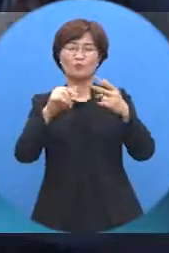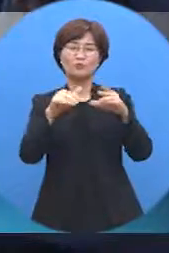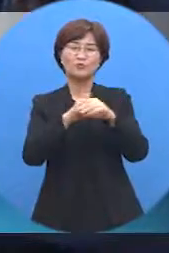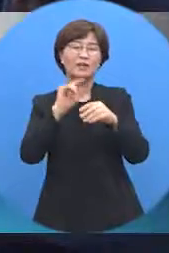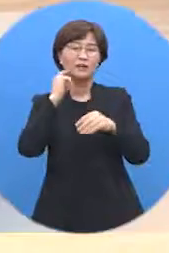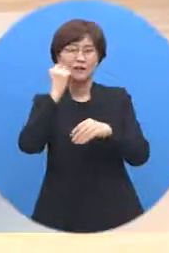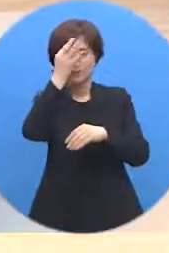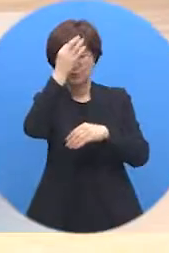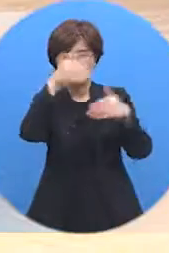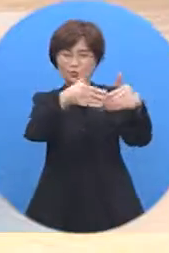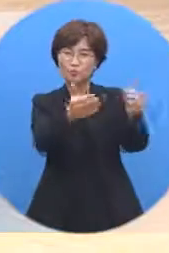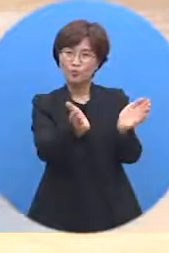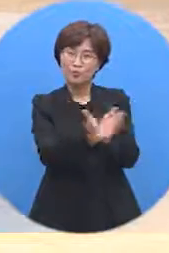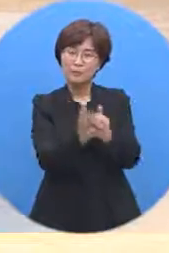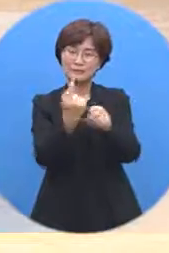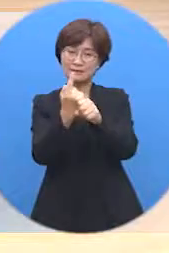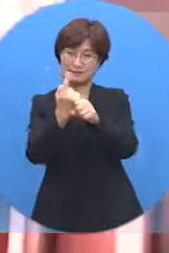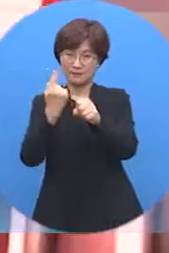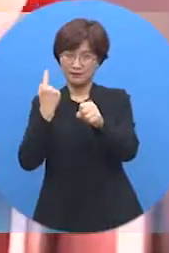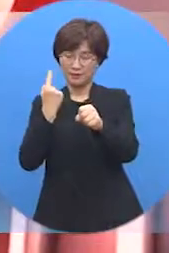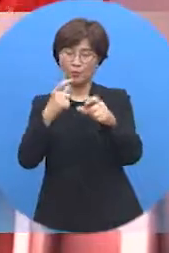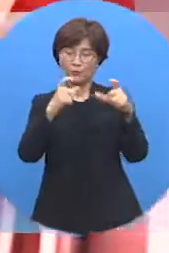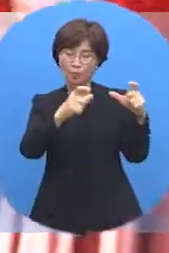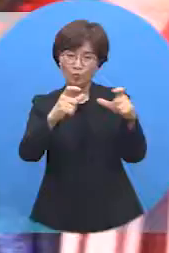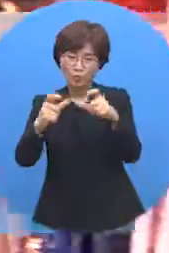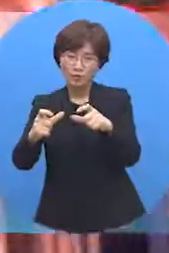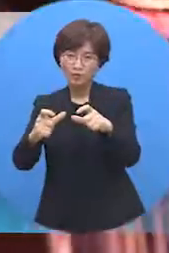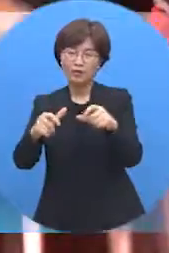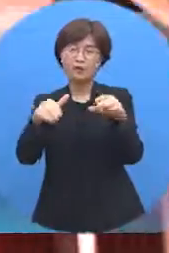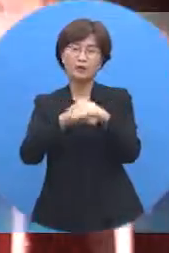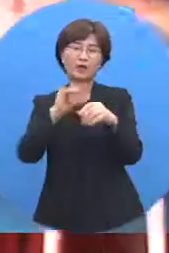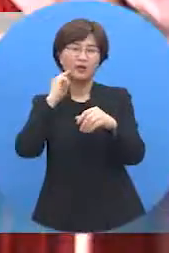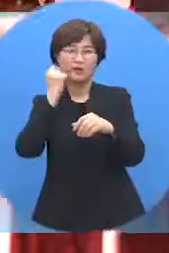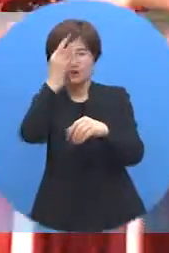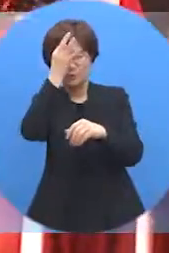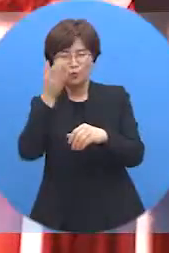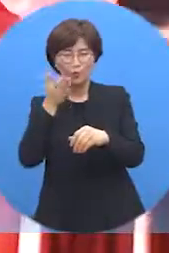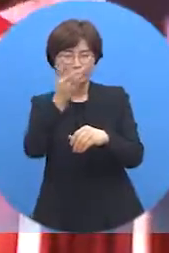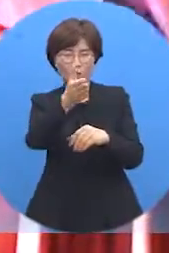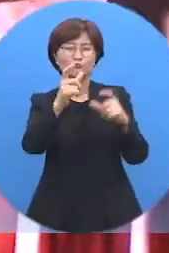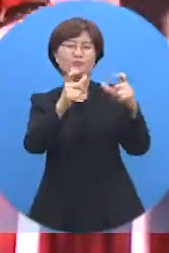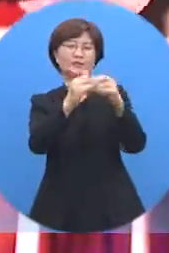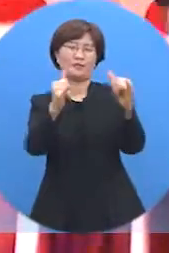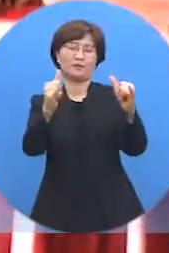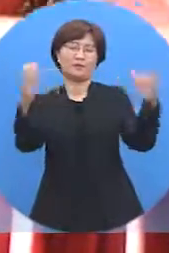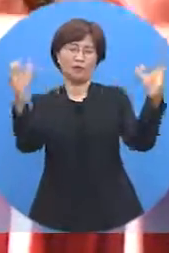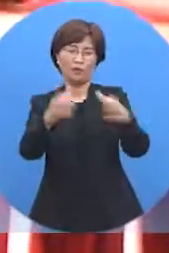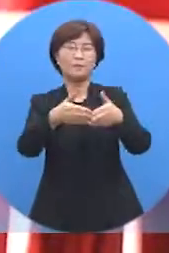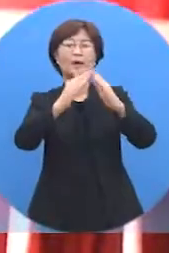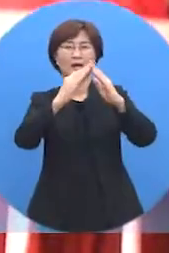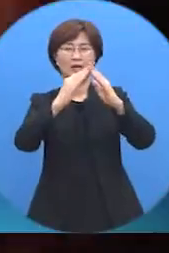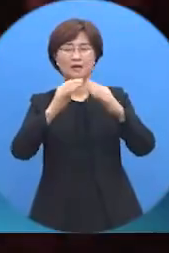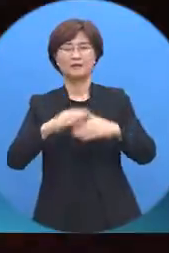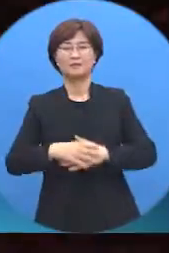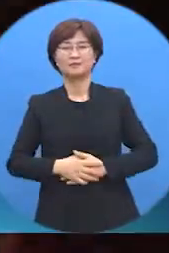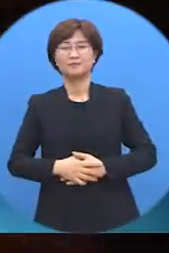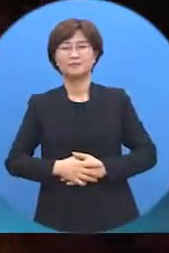동대문 문화예술공연협동조합은 2017년 관내 문화예술공연을 전문적으로 하는 주민들이 모여